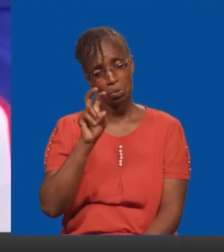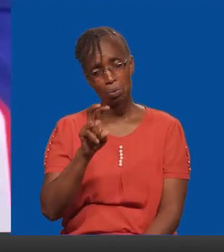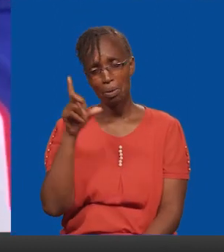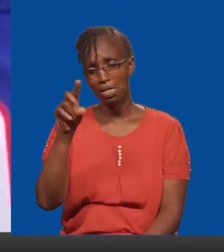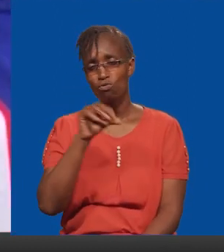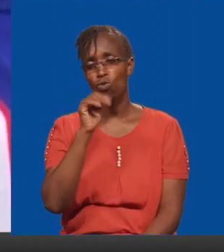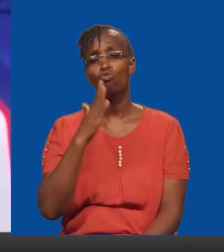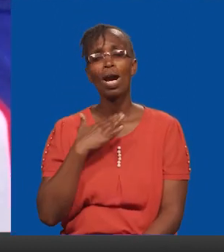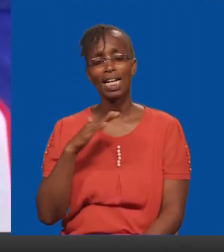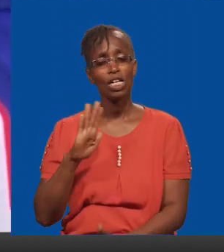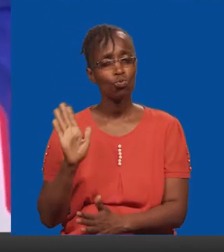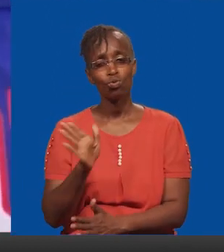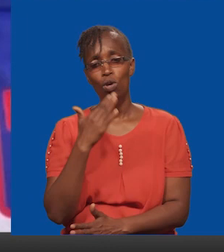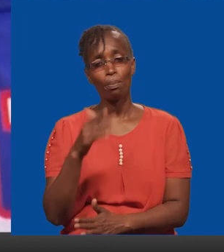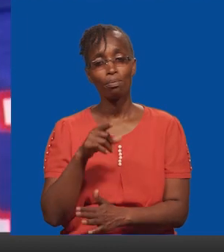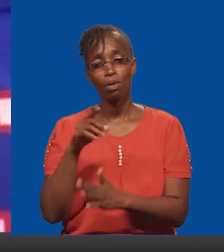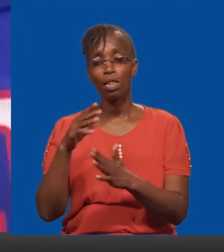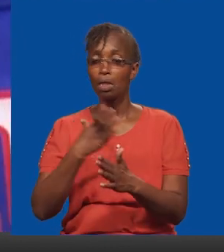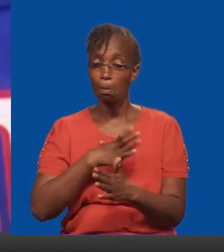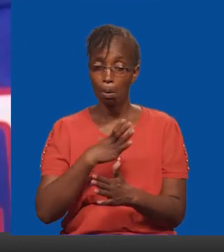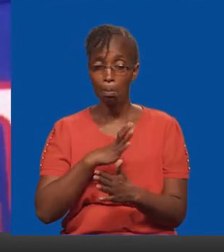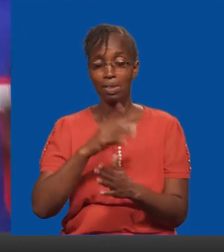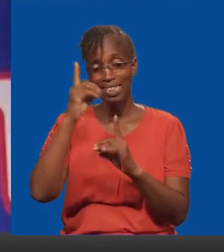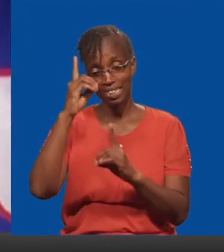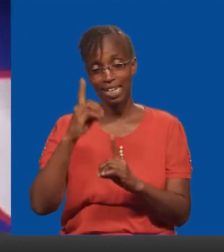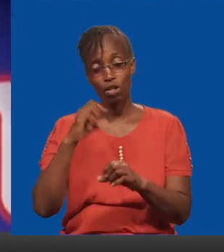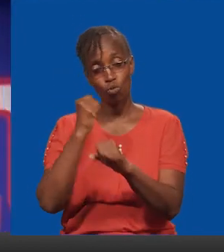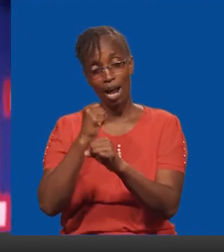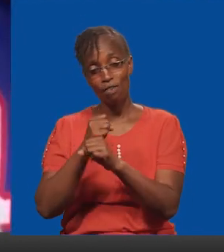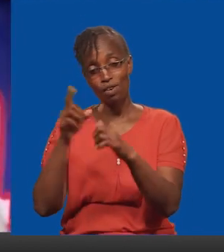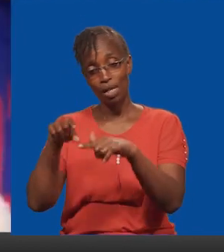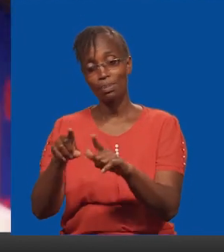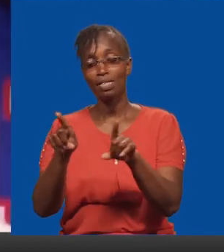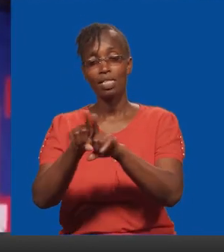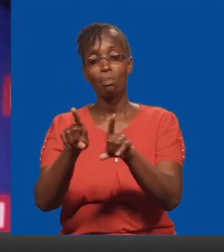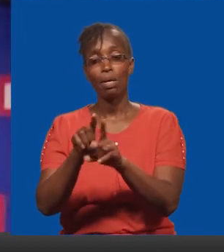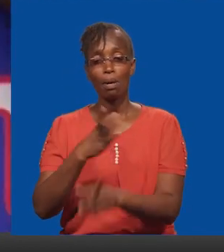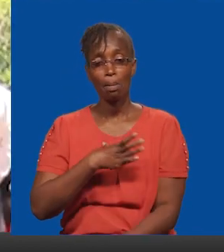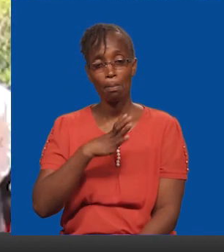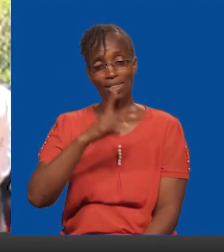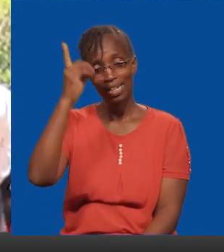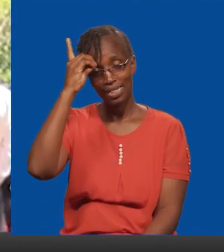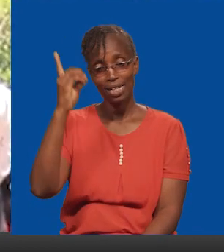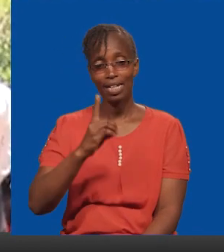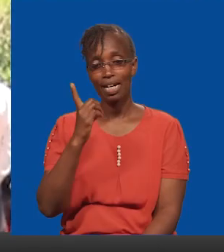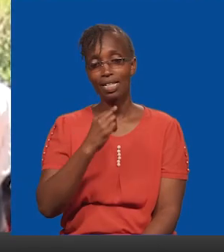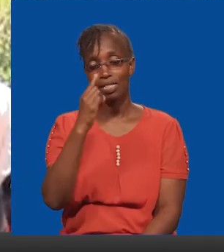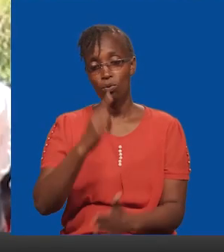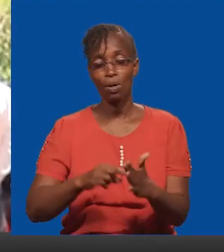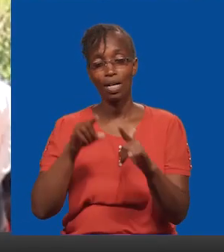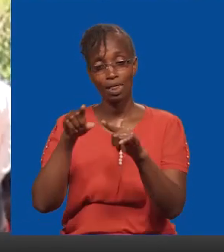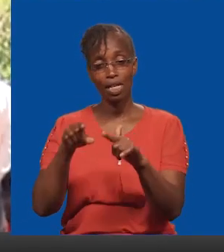wiki, watu wakaona kumbe hataki kutoa. Ndio watu wa mtaa wakaamua kuzitoa wenyewe. Wakazi